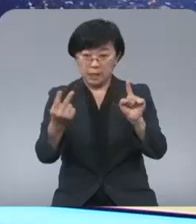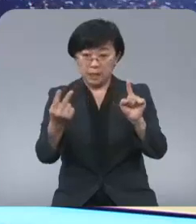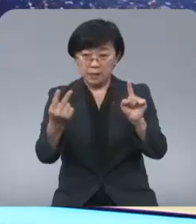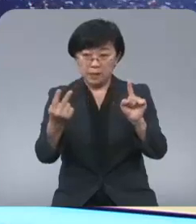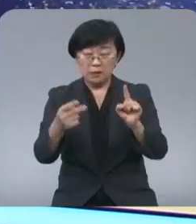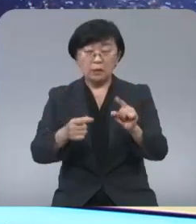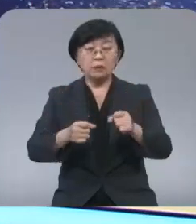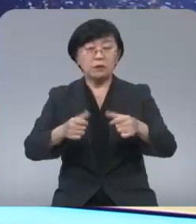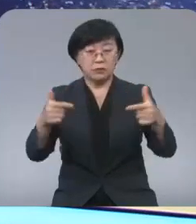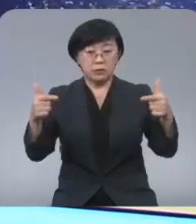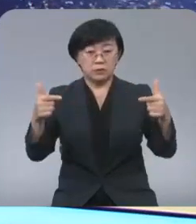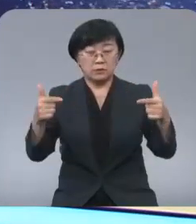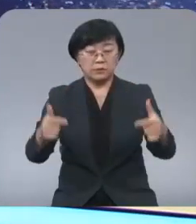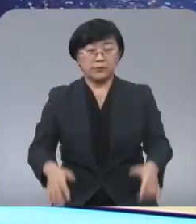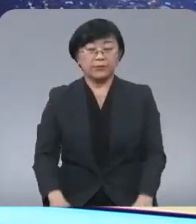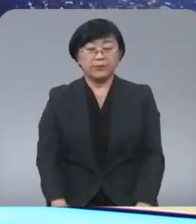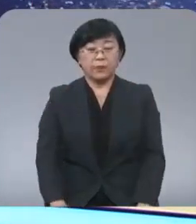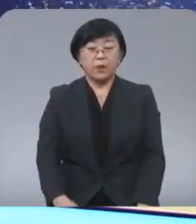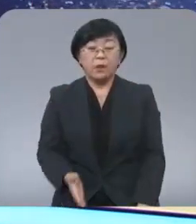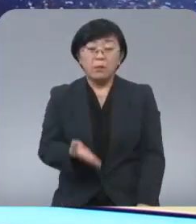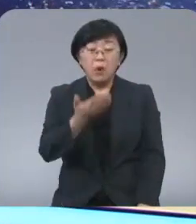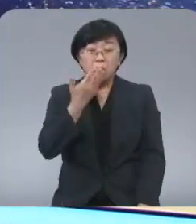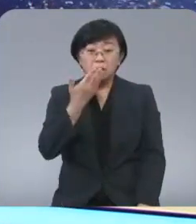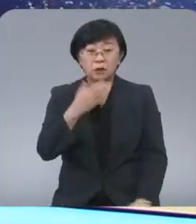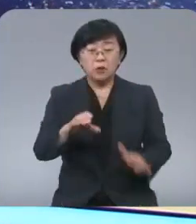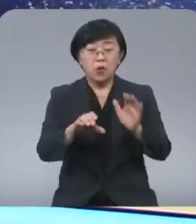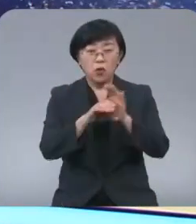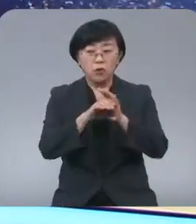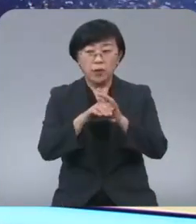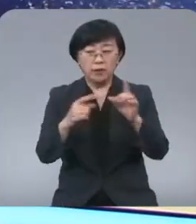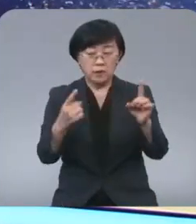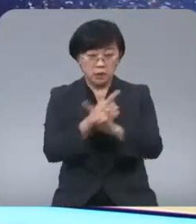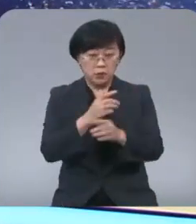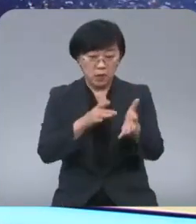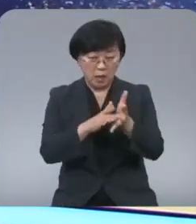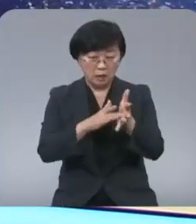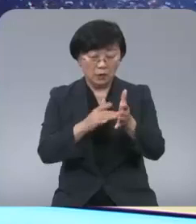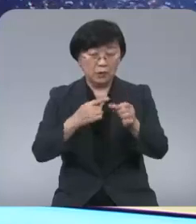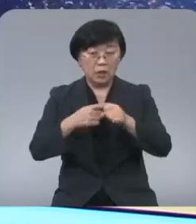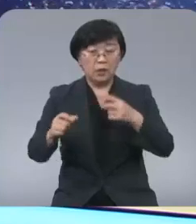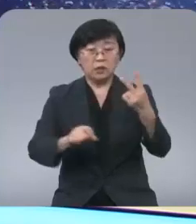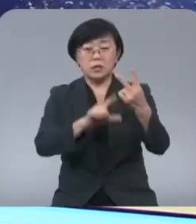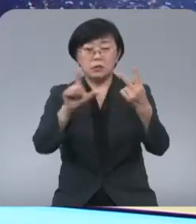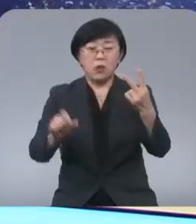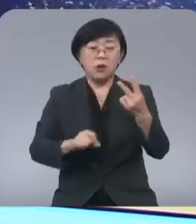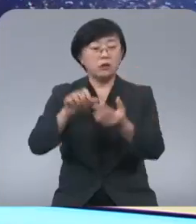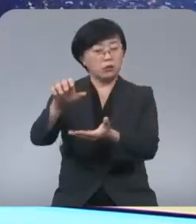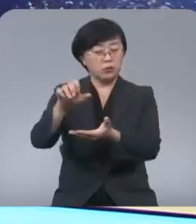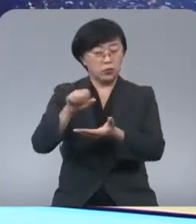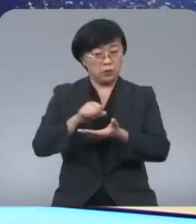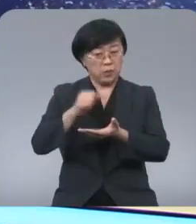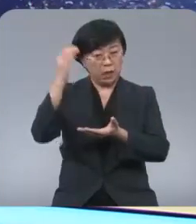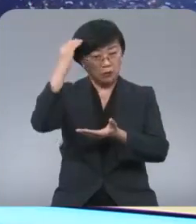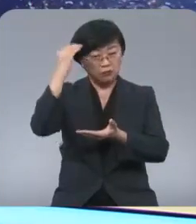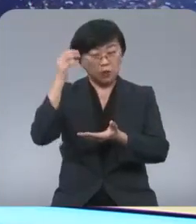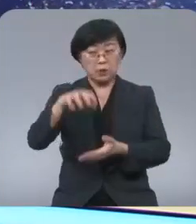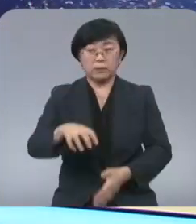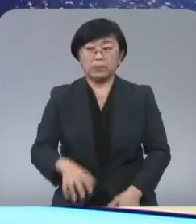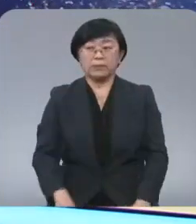1.2까지 상승했습니다. 한편 먹는 코로나19 치료제는 내년 2월 국내에 도입될 것으로 보입니다. 서병립